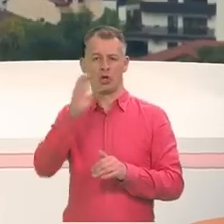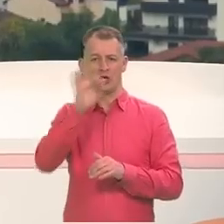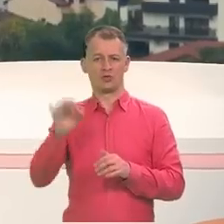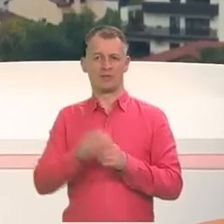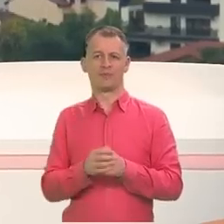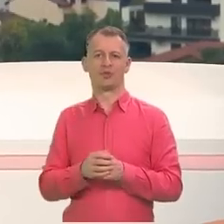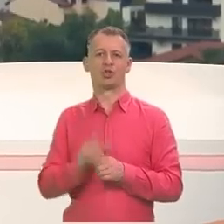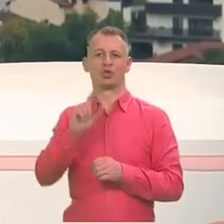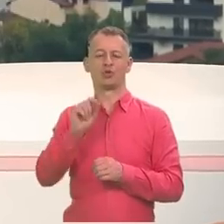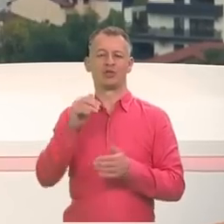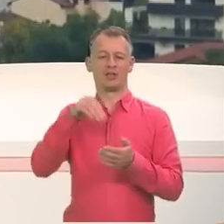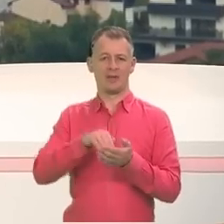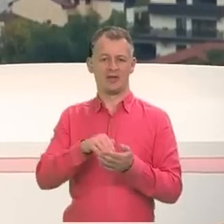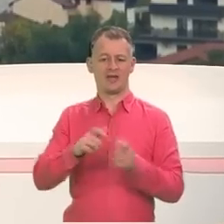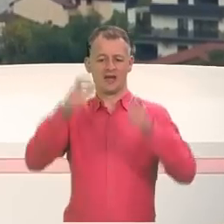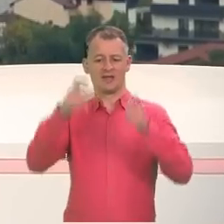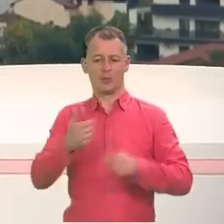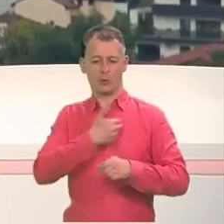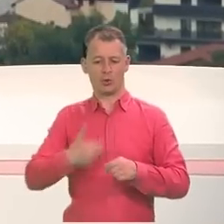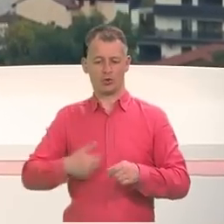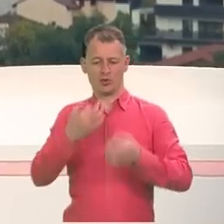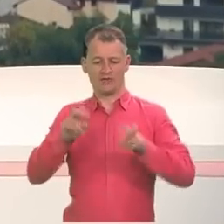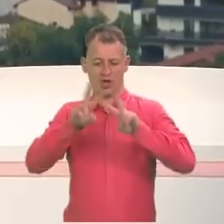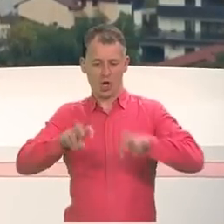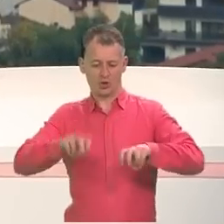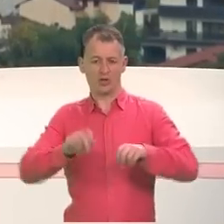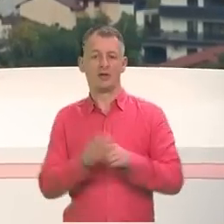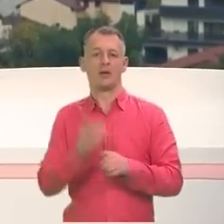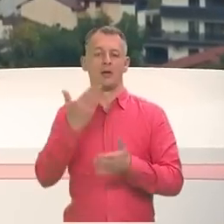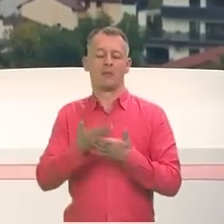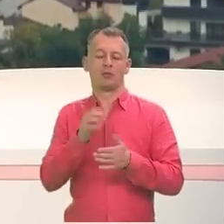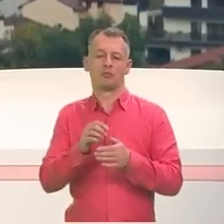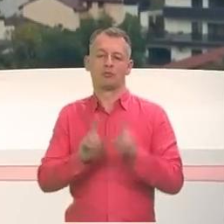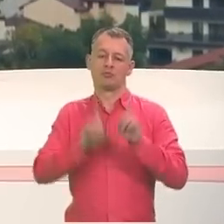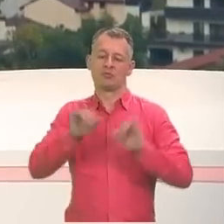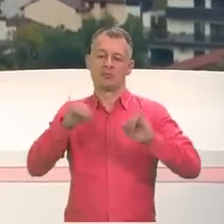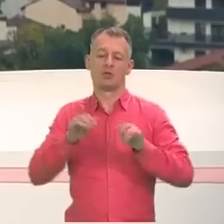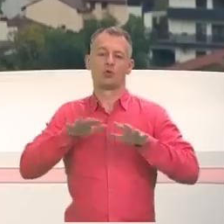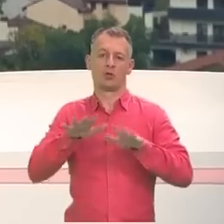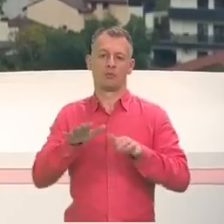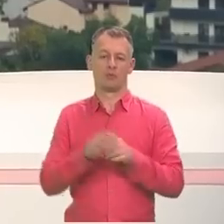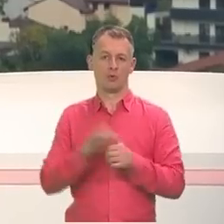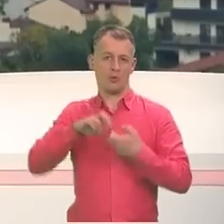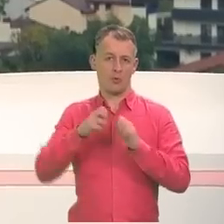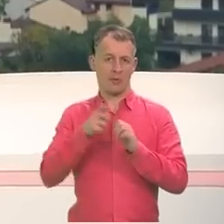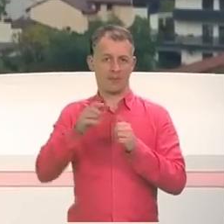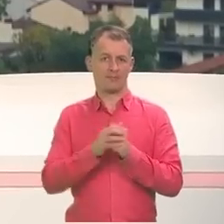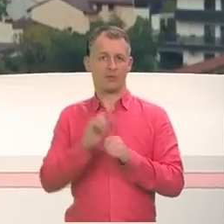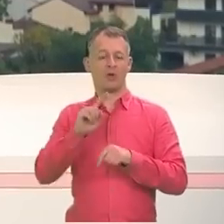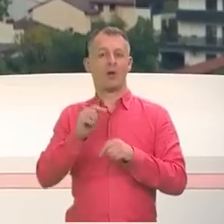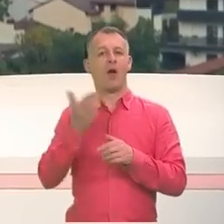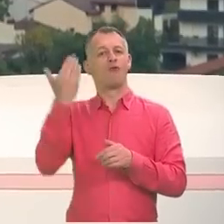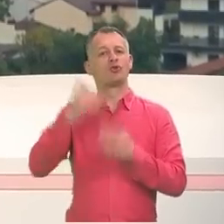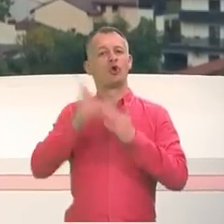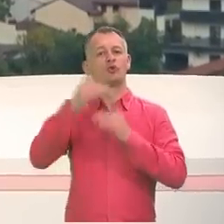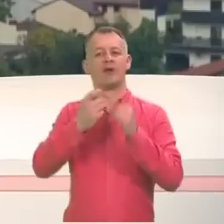Peste 20.000 de clădiri din capitală vor fi evaluate din punct de vedere seismic. Sunt imobile care au fost construite înainte de 1977, iar